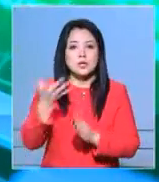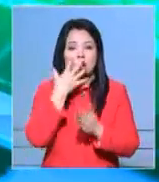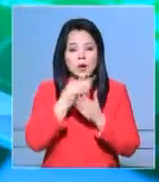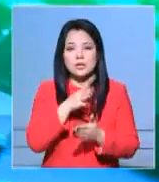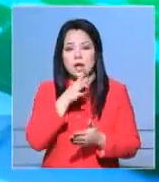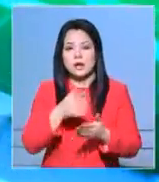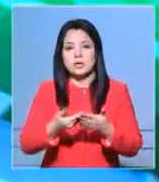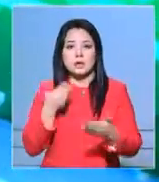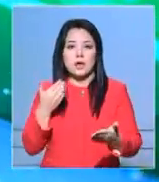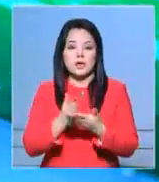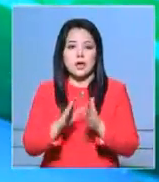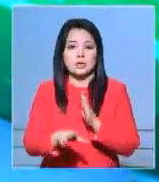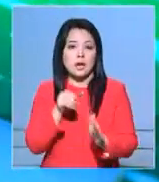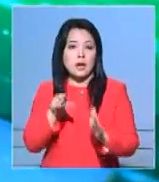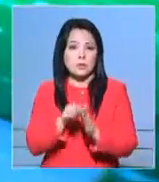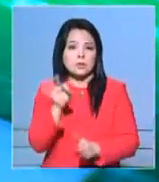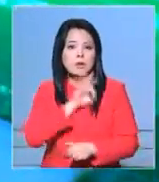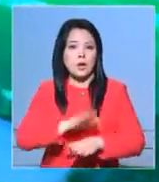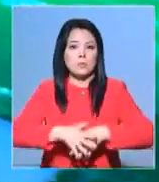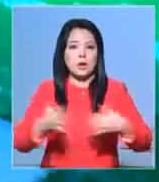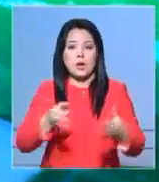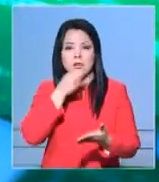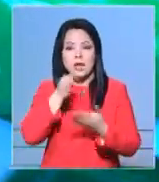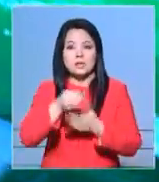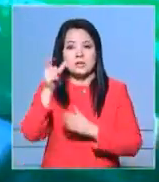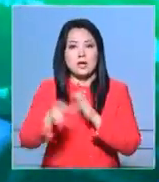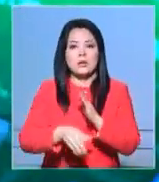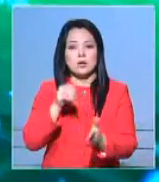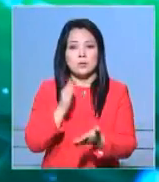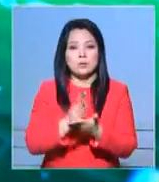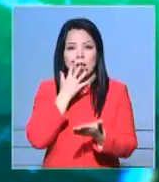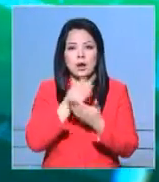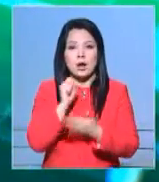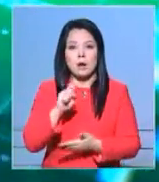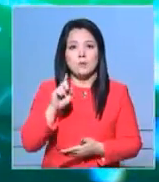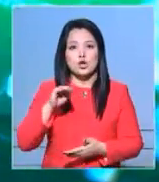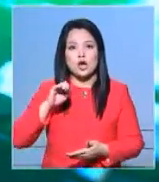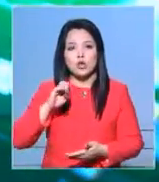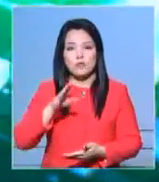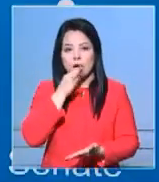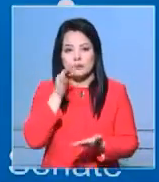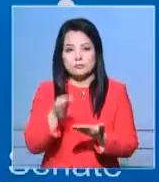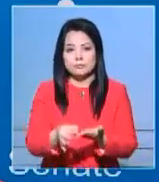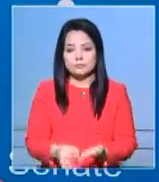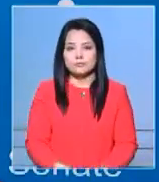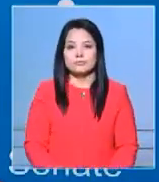сайлауды мерзімінен бұрын өткізуден ұтарымыз көп, дейді сенат депутаты Ахан Бижанов.